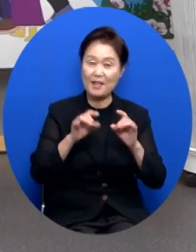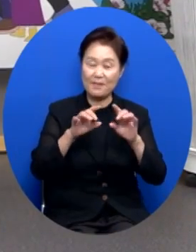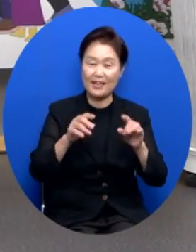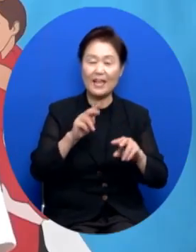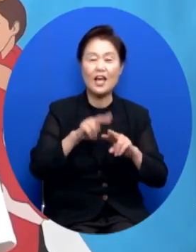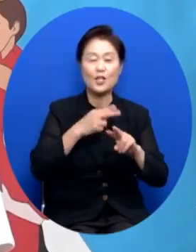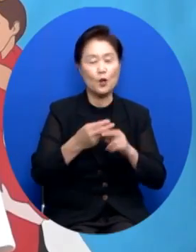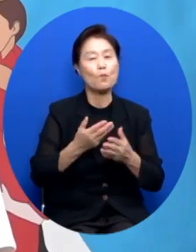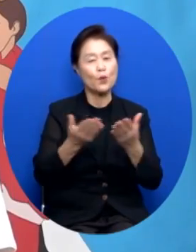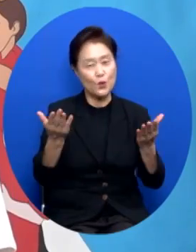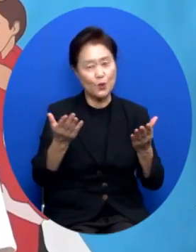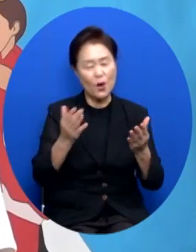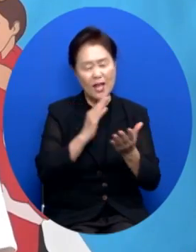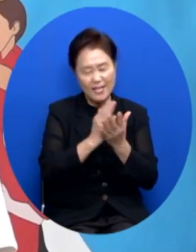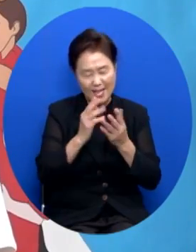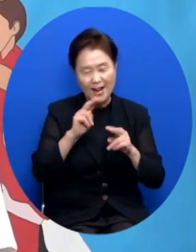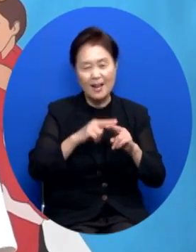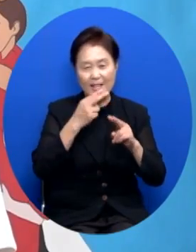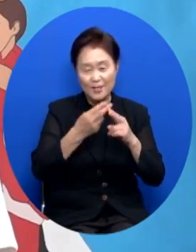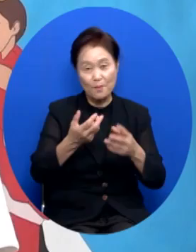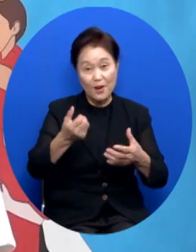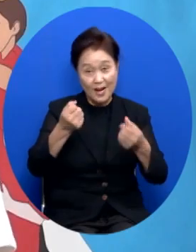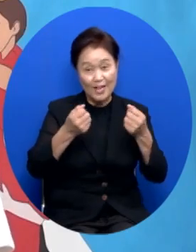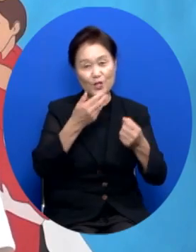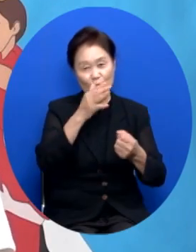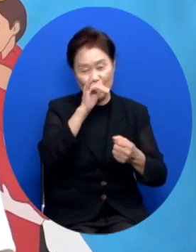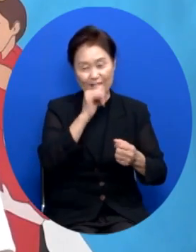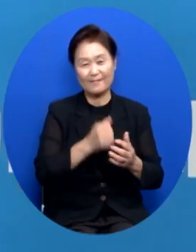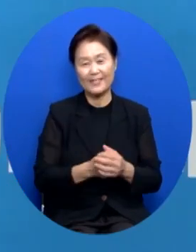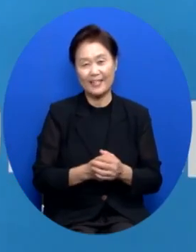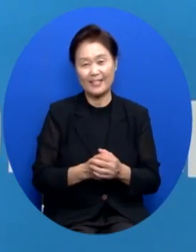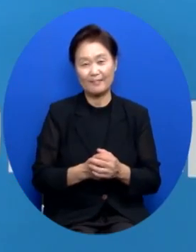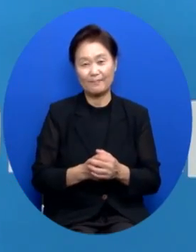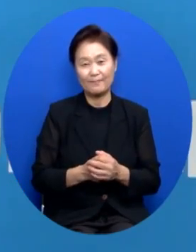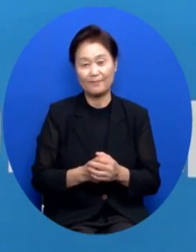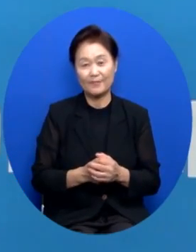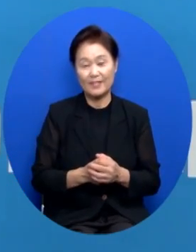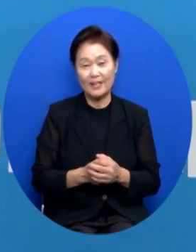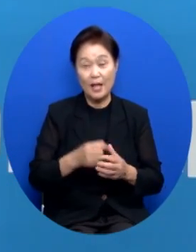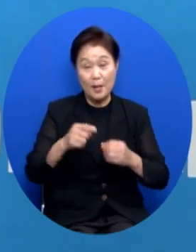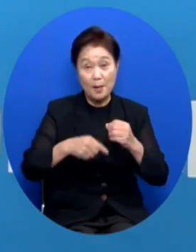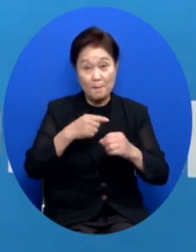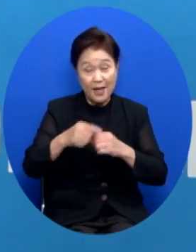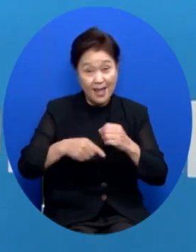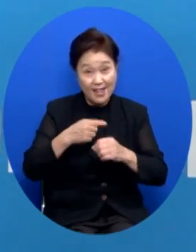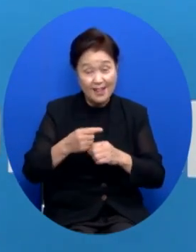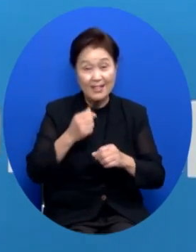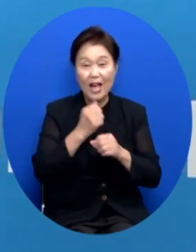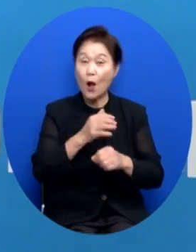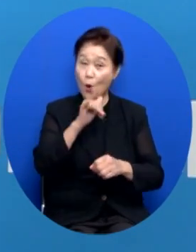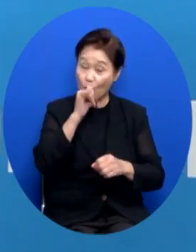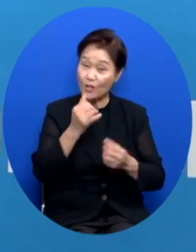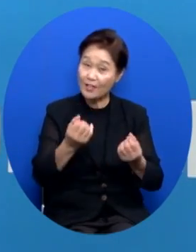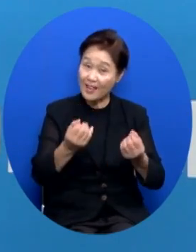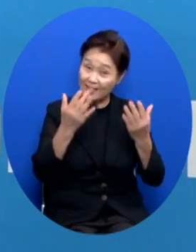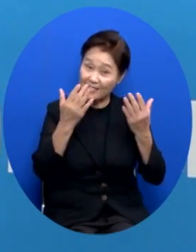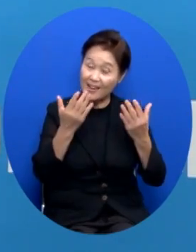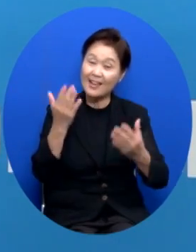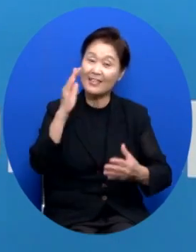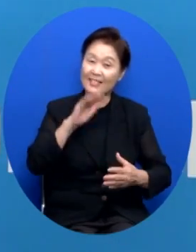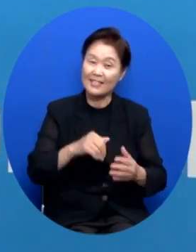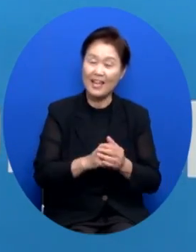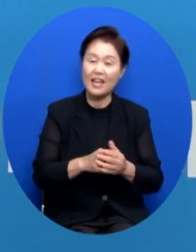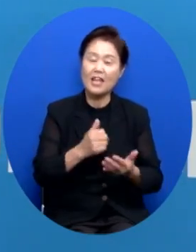나눠줄 것인데요. 다양한 선물들을 또한 받아가실 수 있습니다. 또 매년 진행되어 온 행사인 만큼 그리고